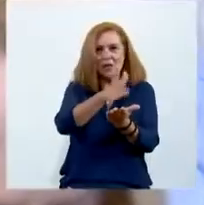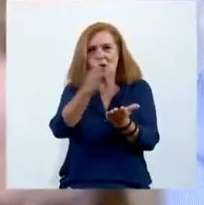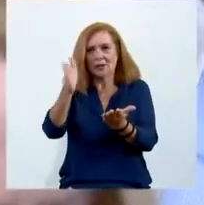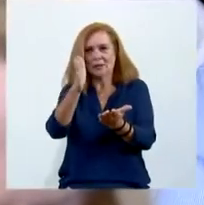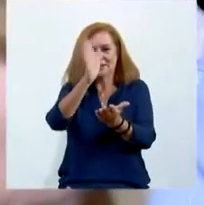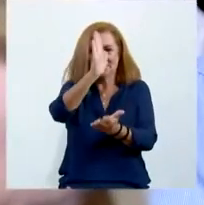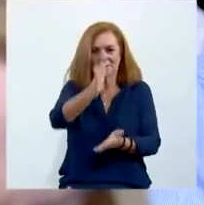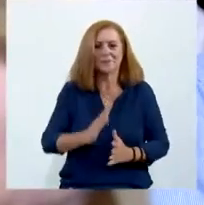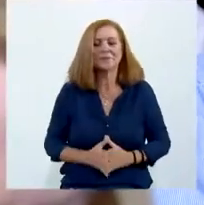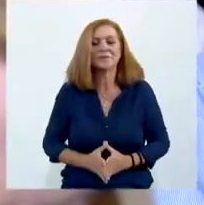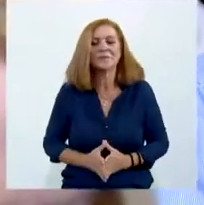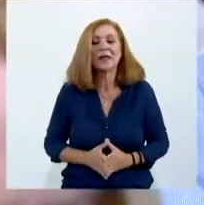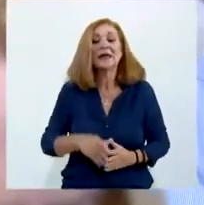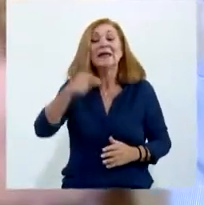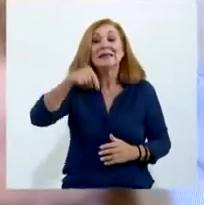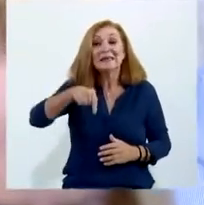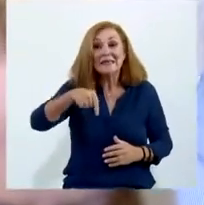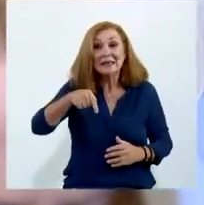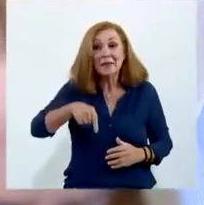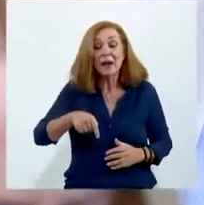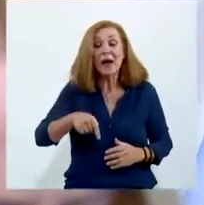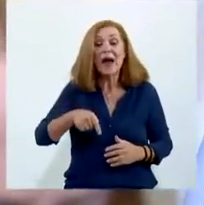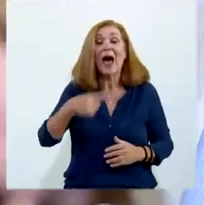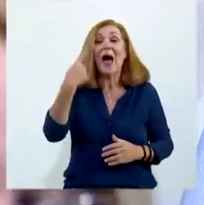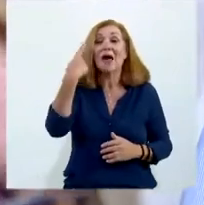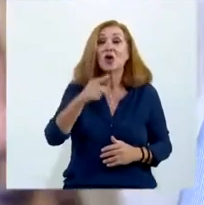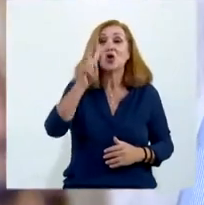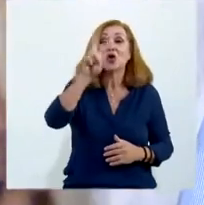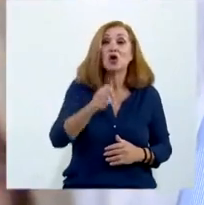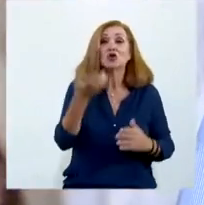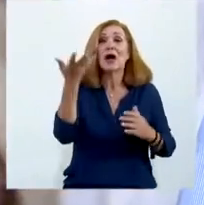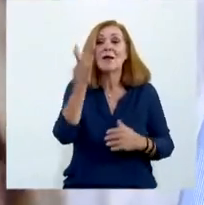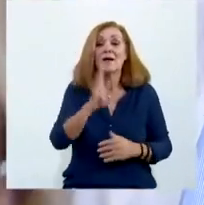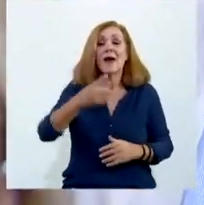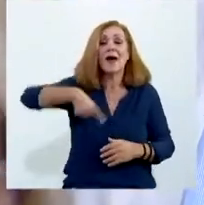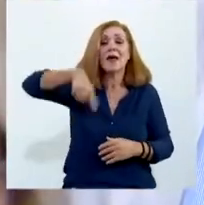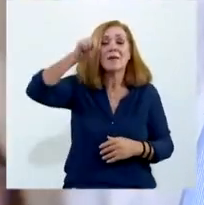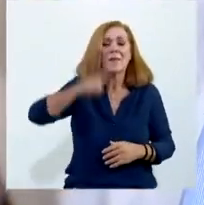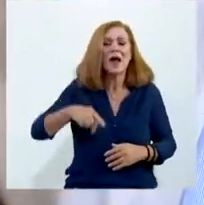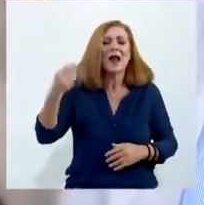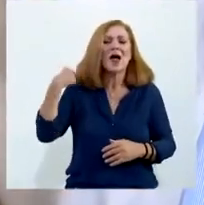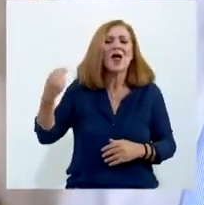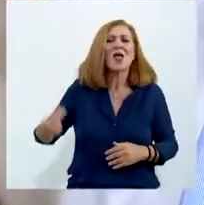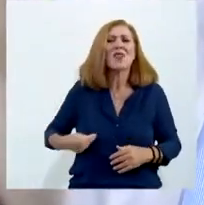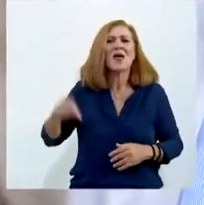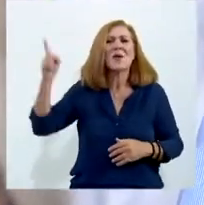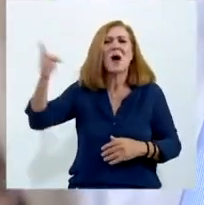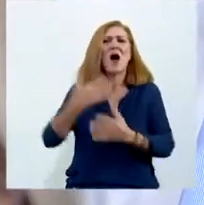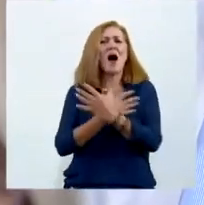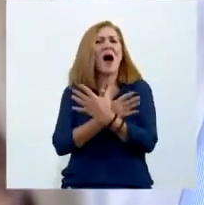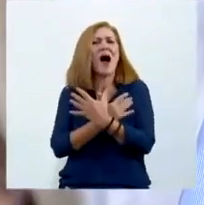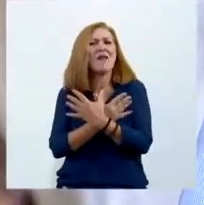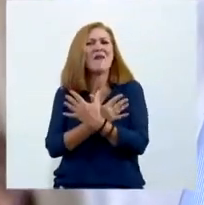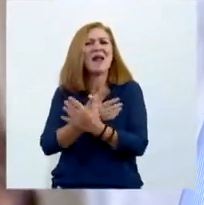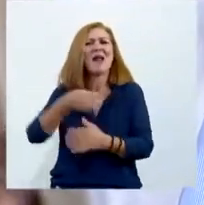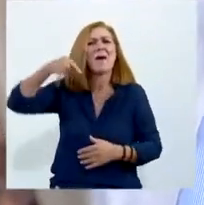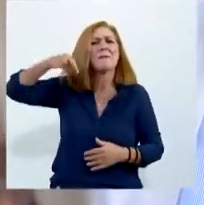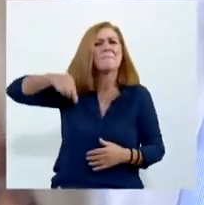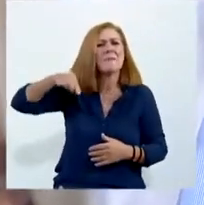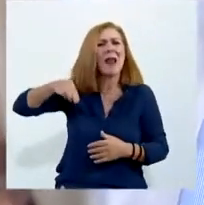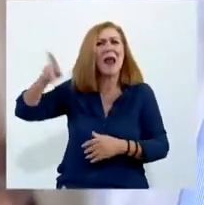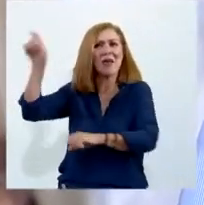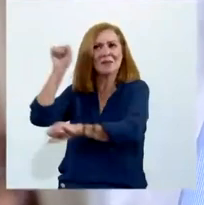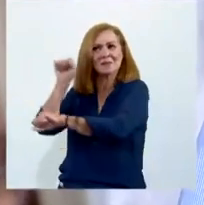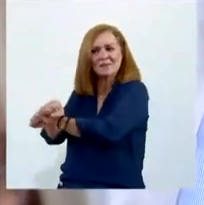Καλησπέρα. Σήμερα συμπληρώνονται 129 ημέρες από την φυλάκιση του εκλεγμένου δημάρχου της Χιμάρας, του Φρέντι Μπελέρη. Εκτός από την Ελλάδα, την